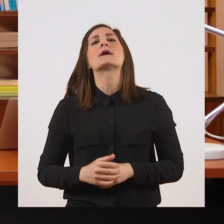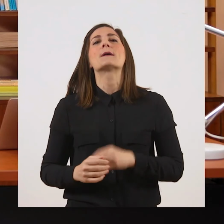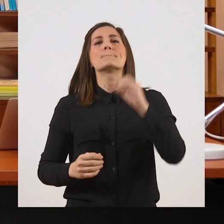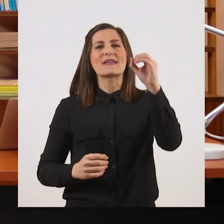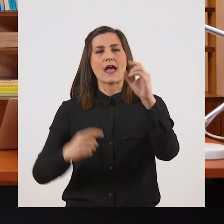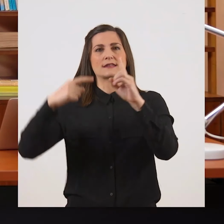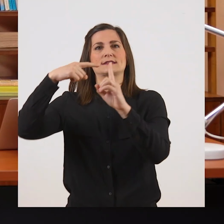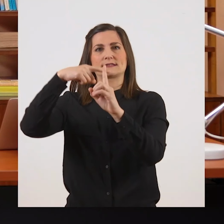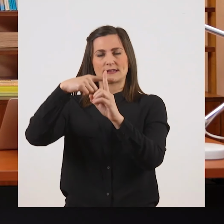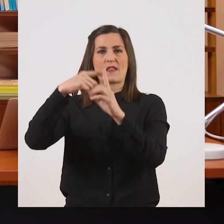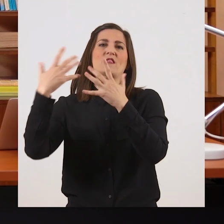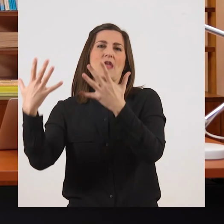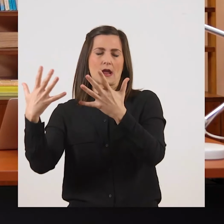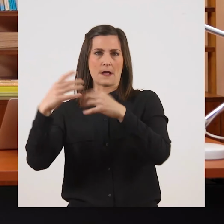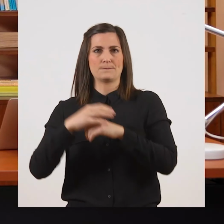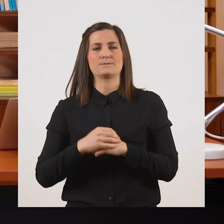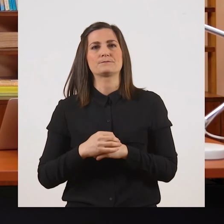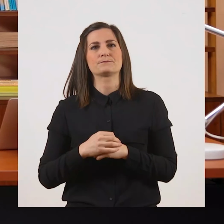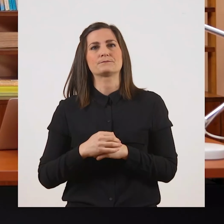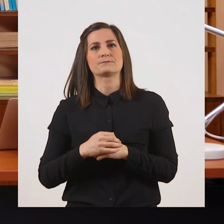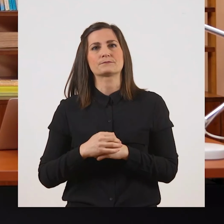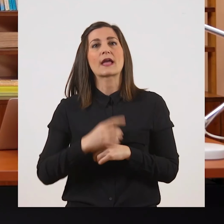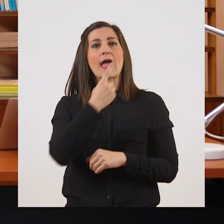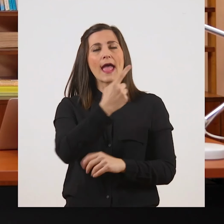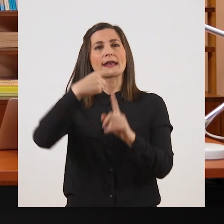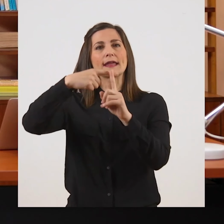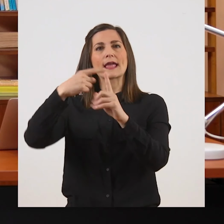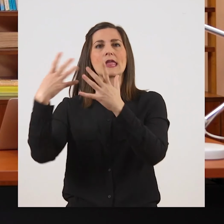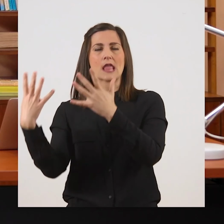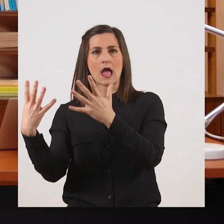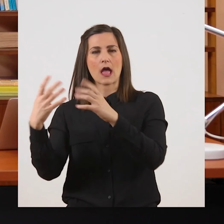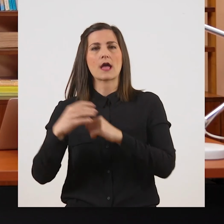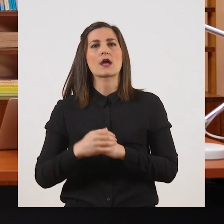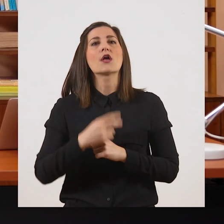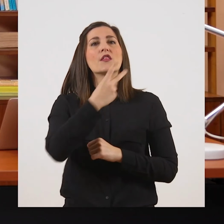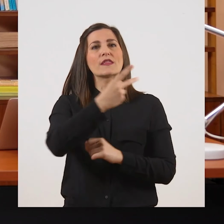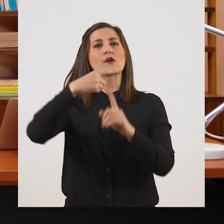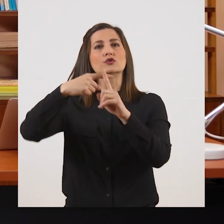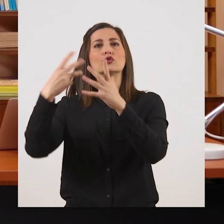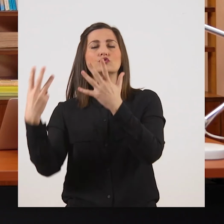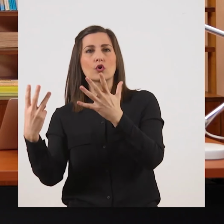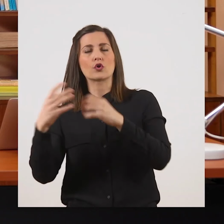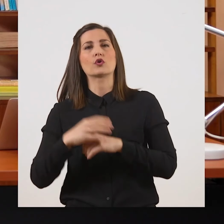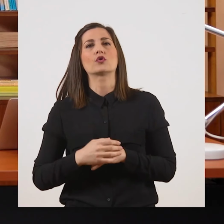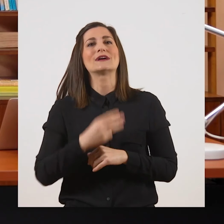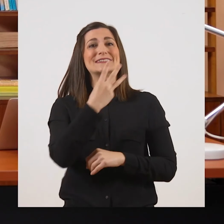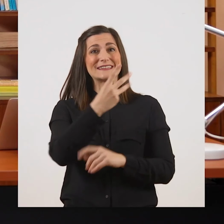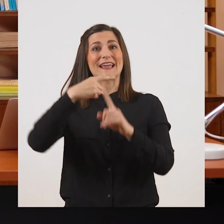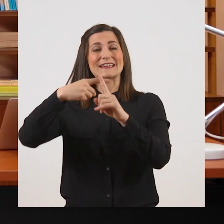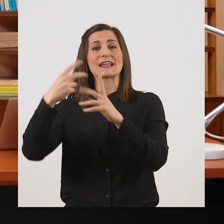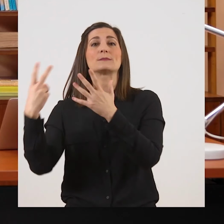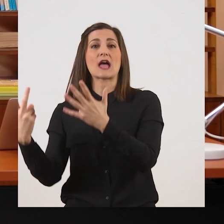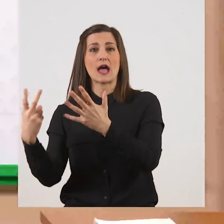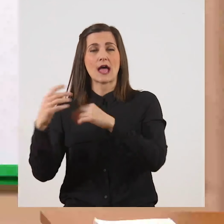0 και 10, 1 και 9, 2 και 8, 3 και